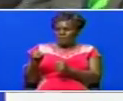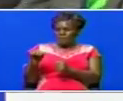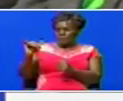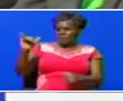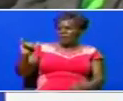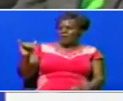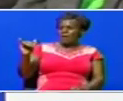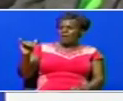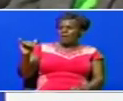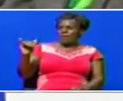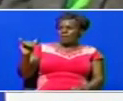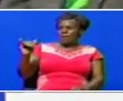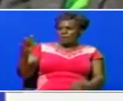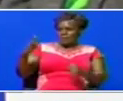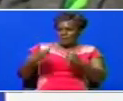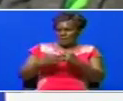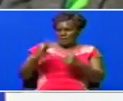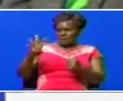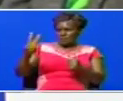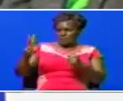Nyaga, 847,